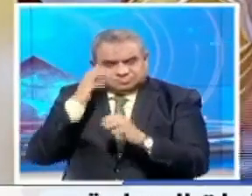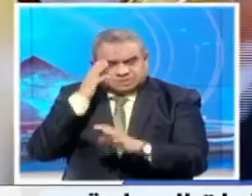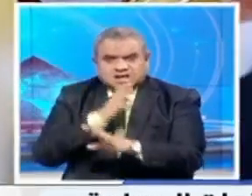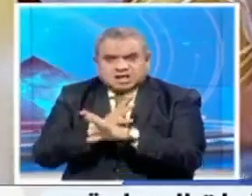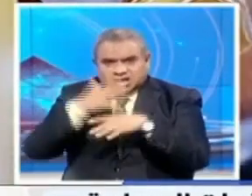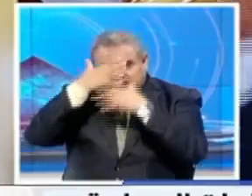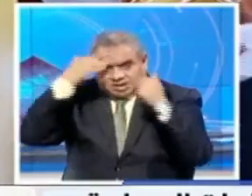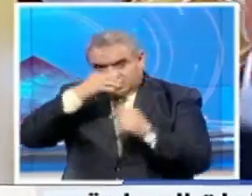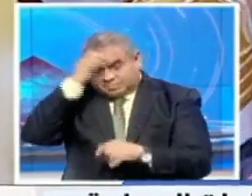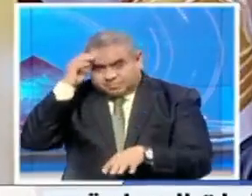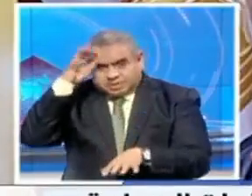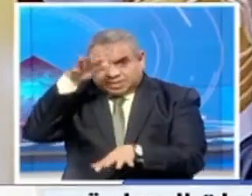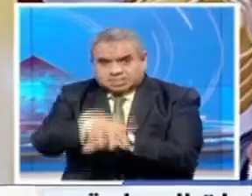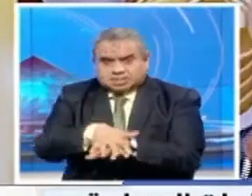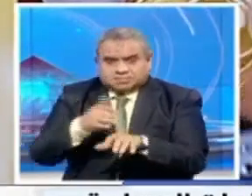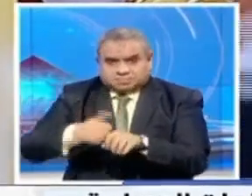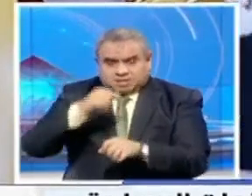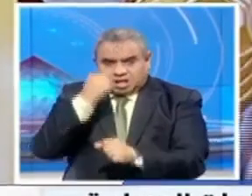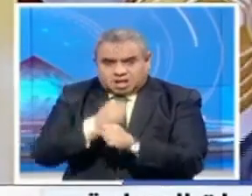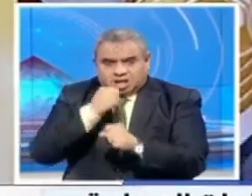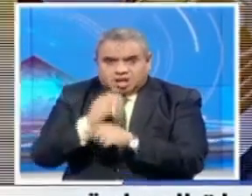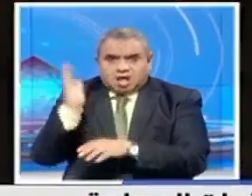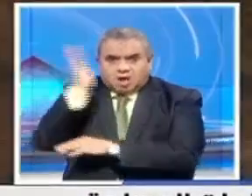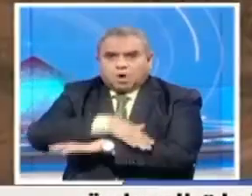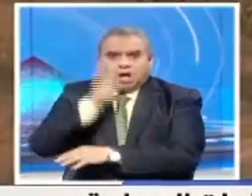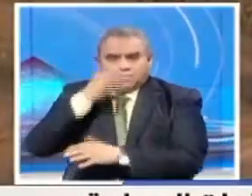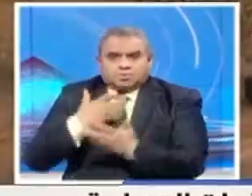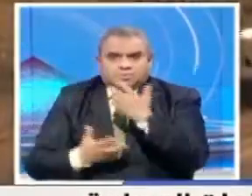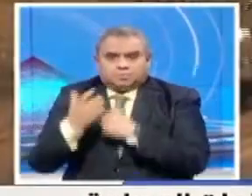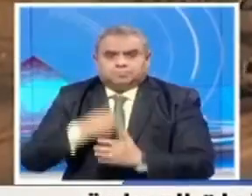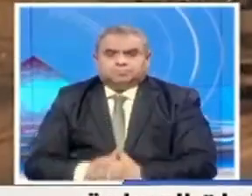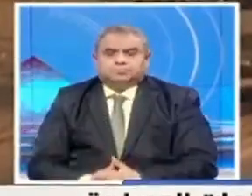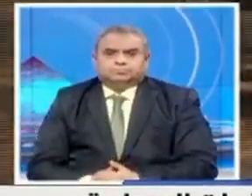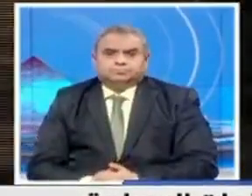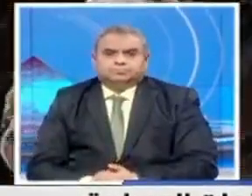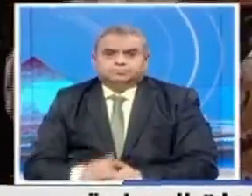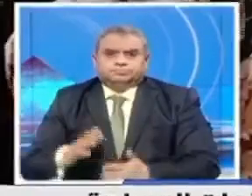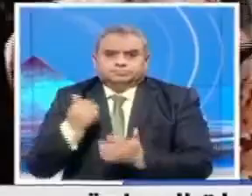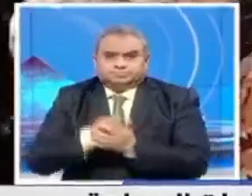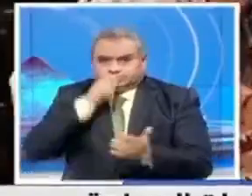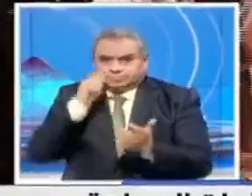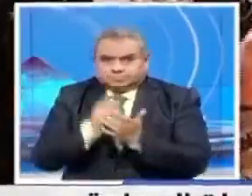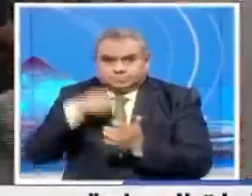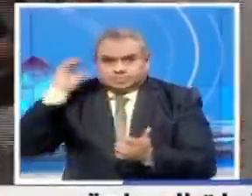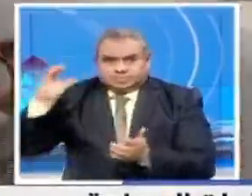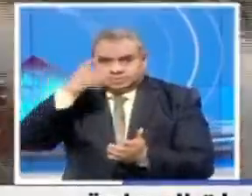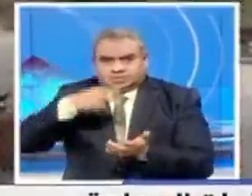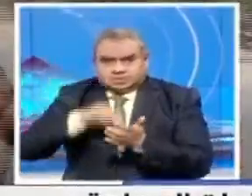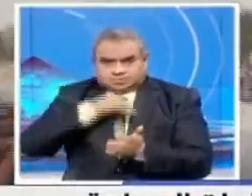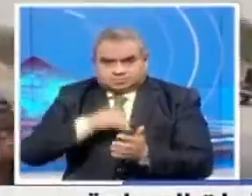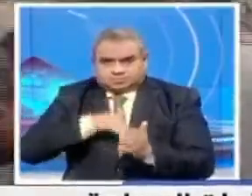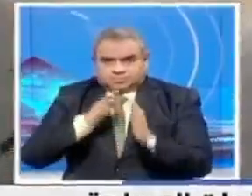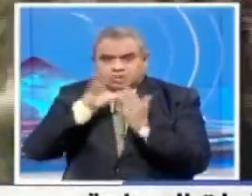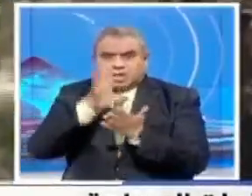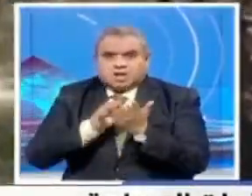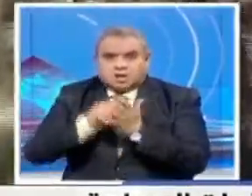لو تمكن من الارض لحرق الارض. بملء فيهه وعد الرئيس عبد الفتاح السيسي المصريين